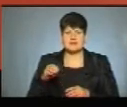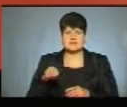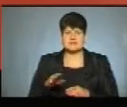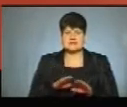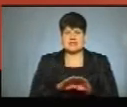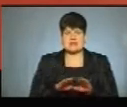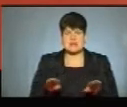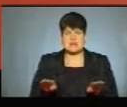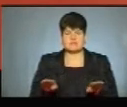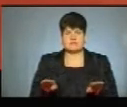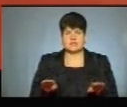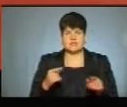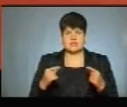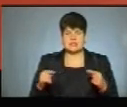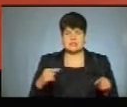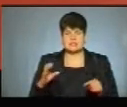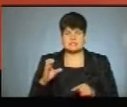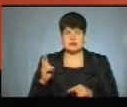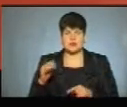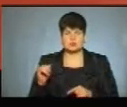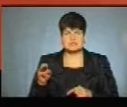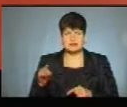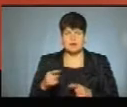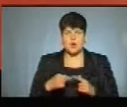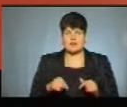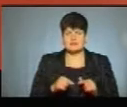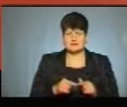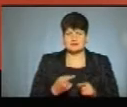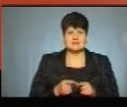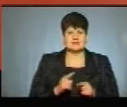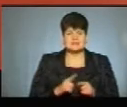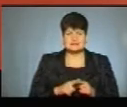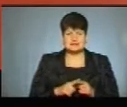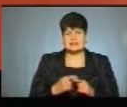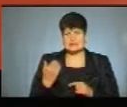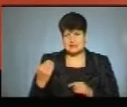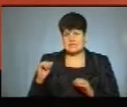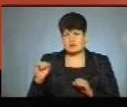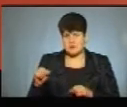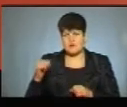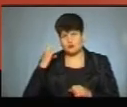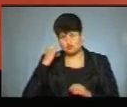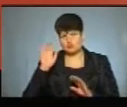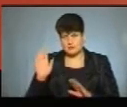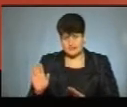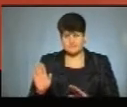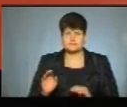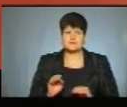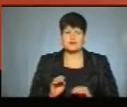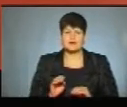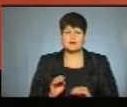рівні з якимось іншими скаутськими організаціями. Це, звичайно, їхнє право так думати.